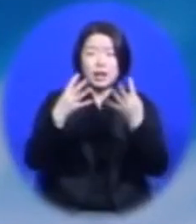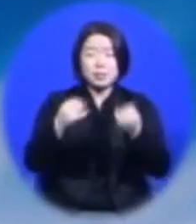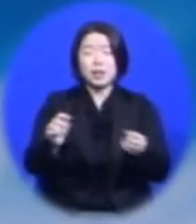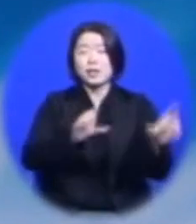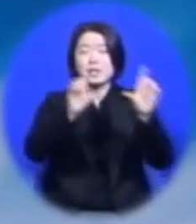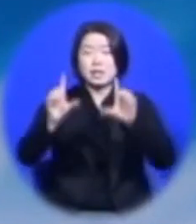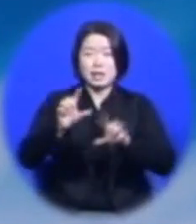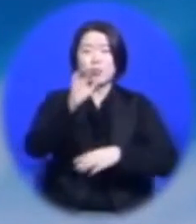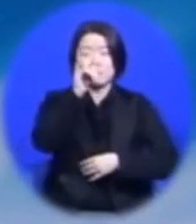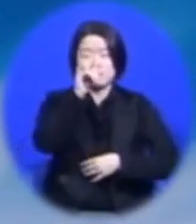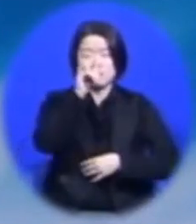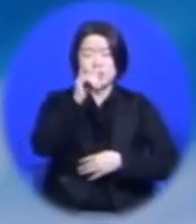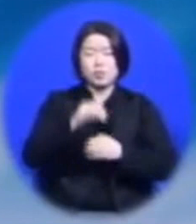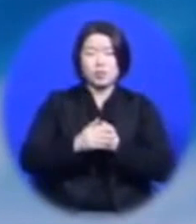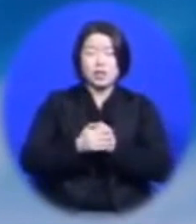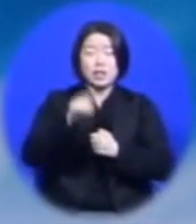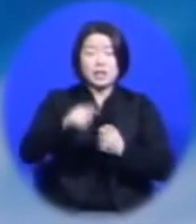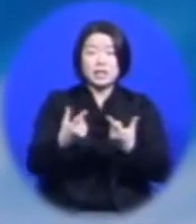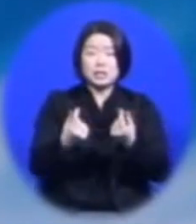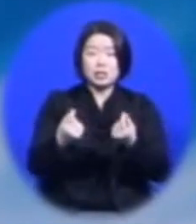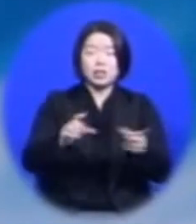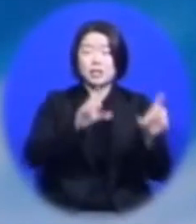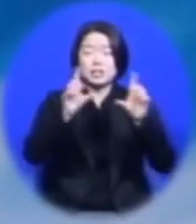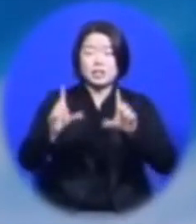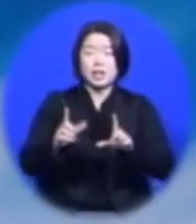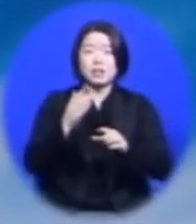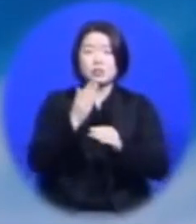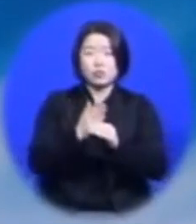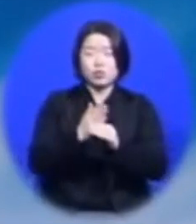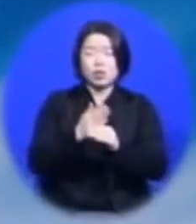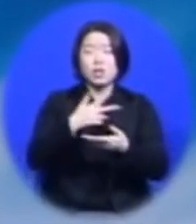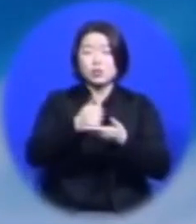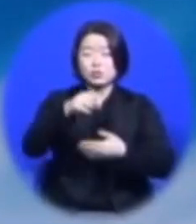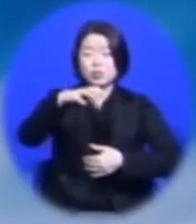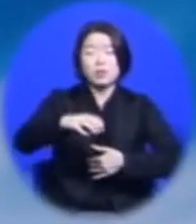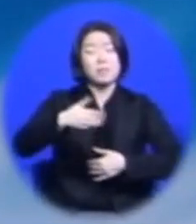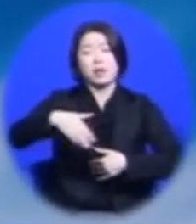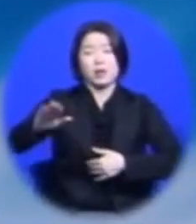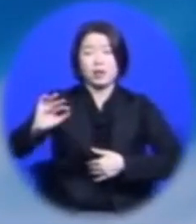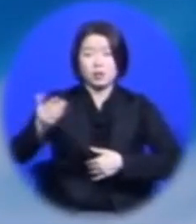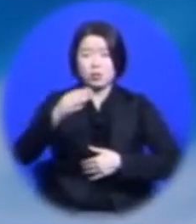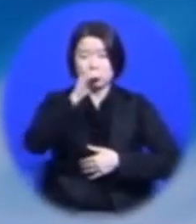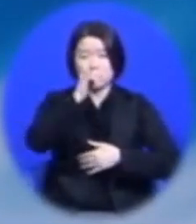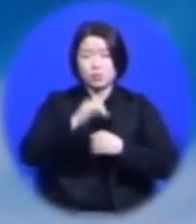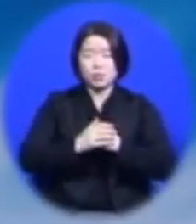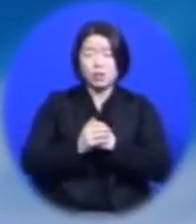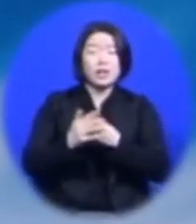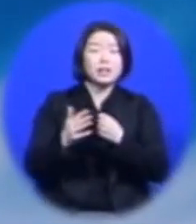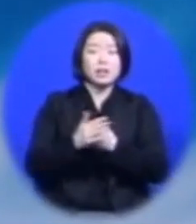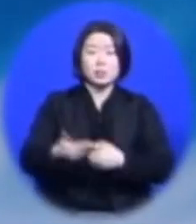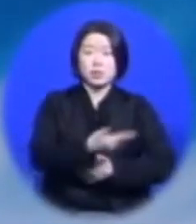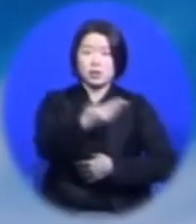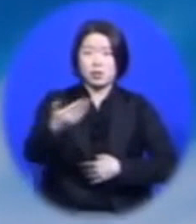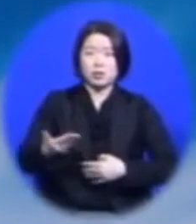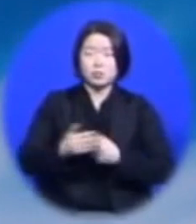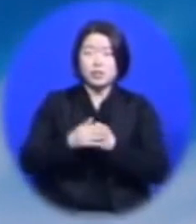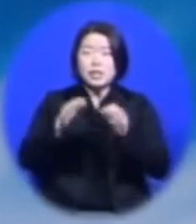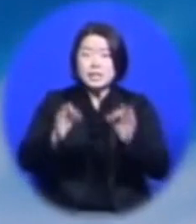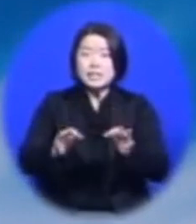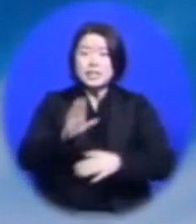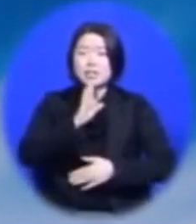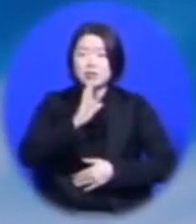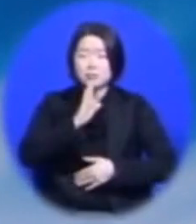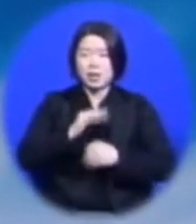겁니다. 이렇게 살다가 주님 앞에 가는 겁니다. 그러니 여러분, 이제는